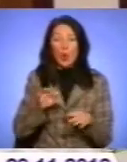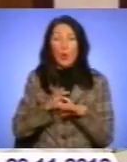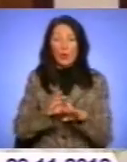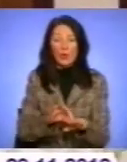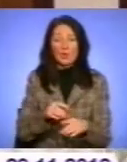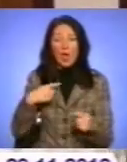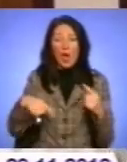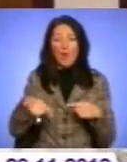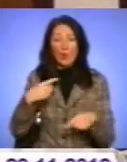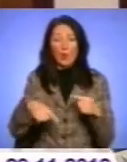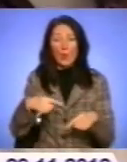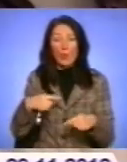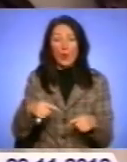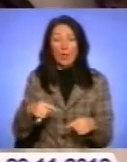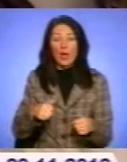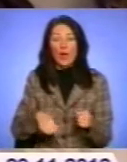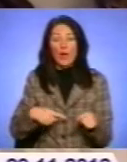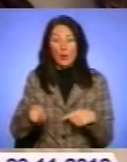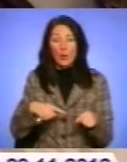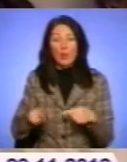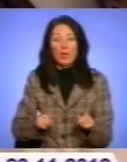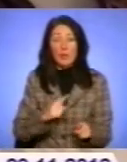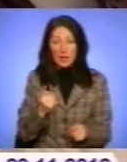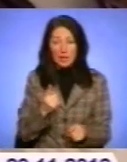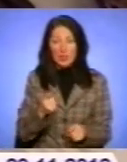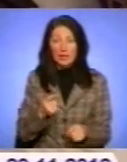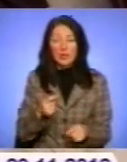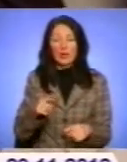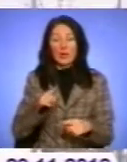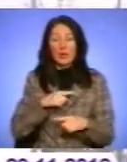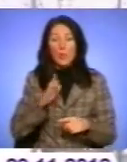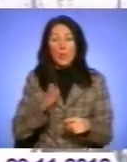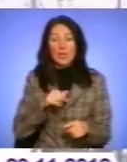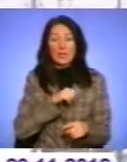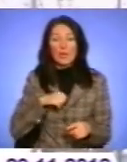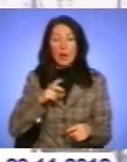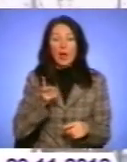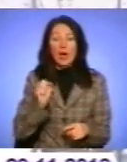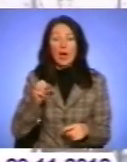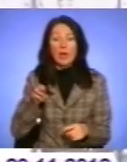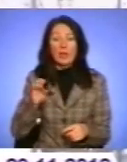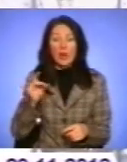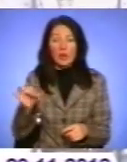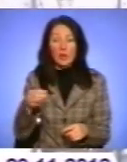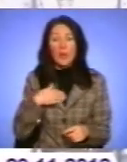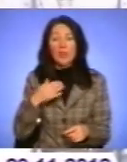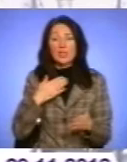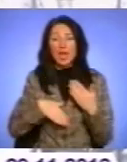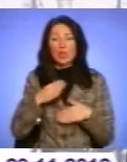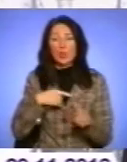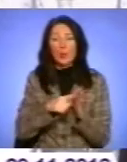світу 2022 року має відбутися саме у Катарі. Ми з радістю поділимося і